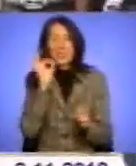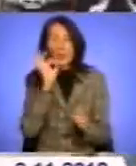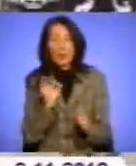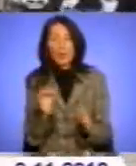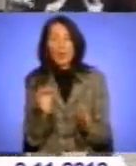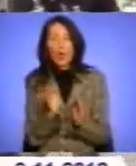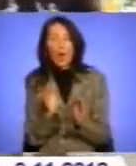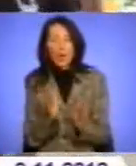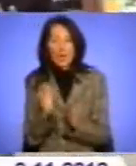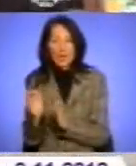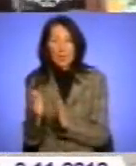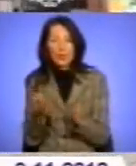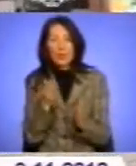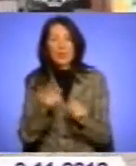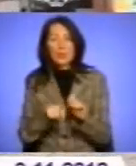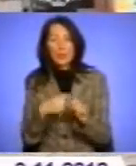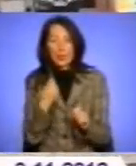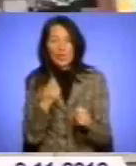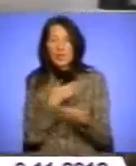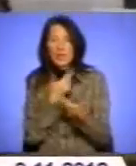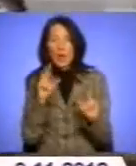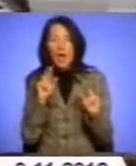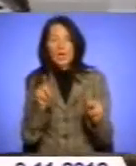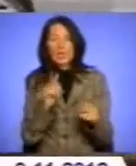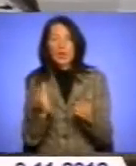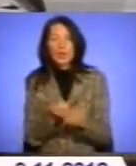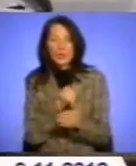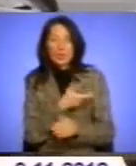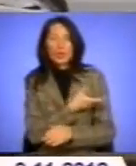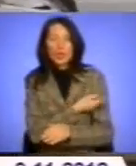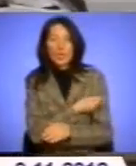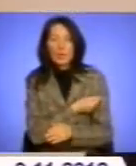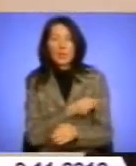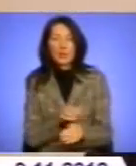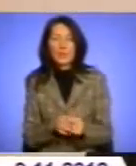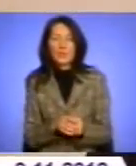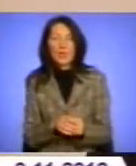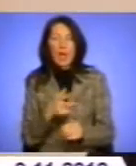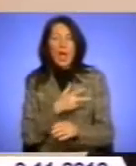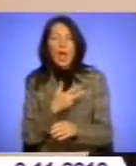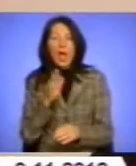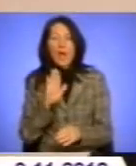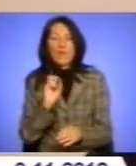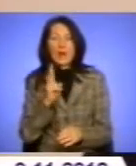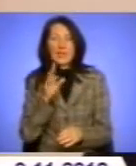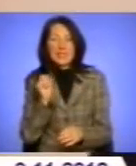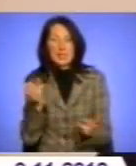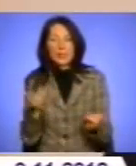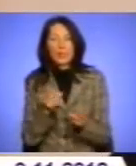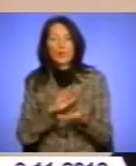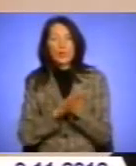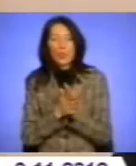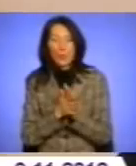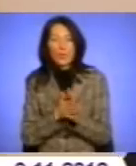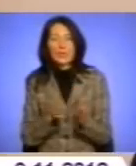режиму, адже якщо він порушений, нема гарантії успішного щеплення. Вакцини потребують певних умов зберігання, тому не